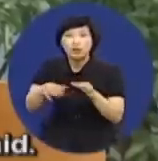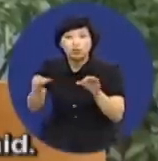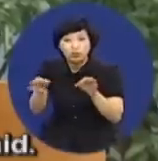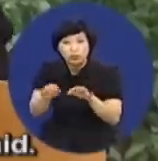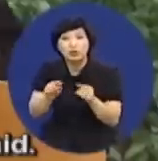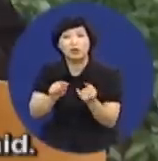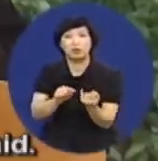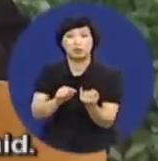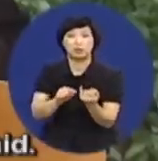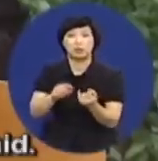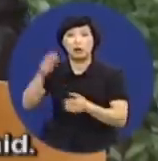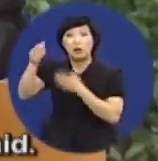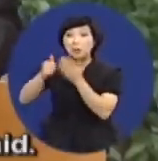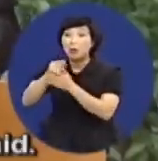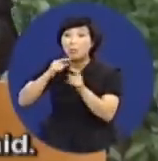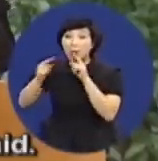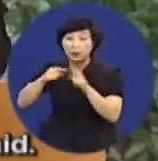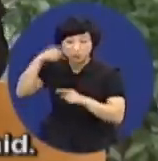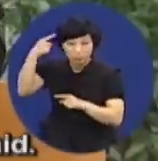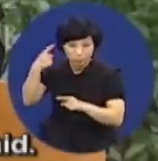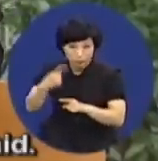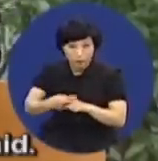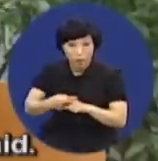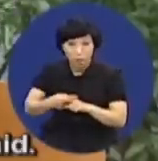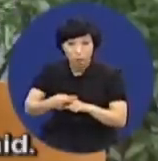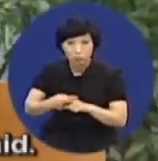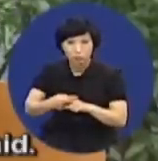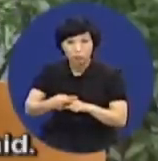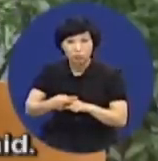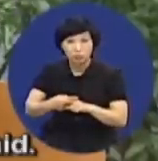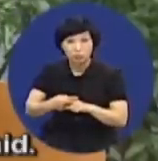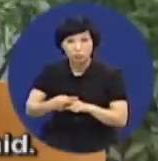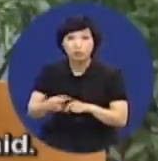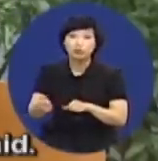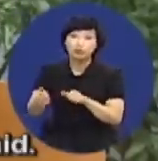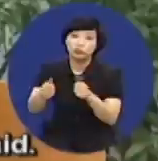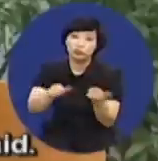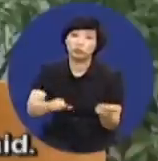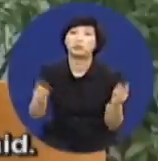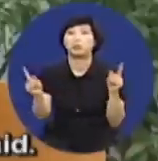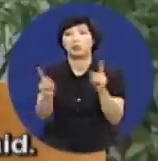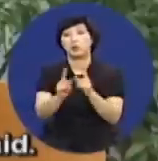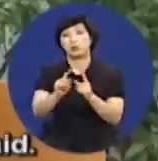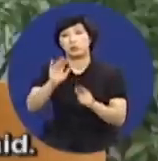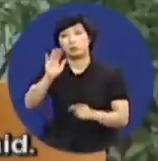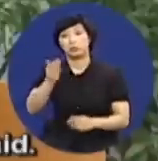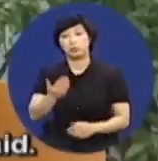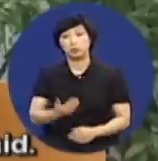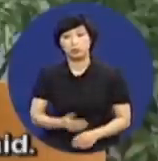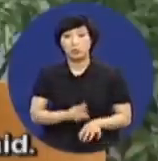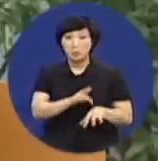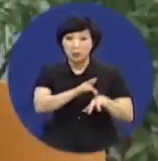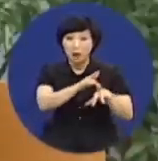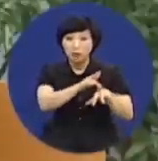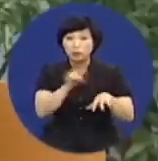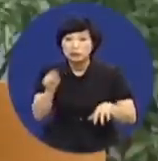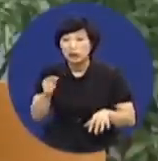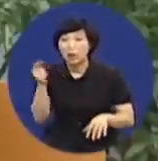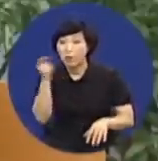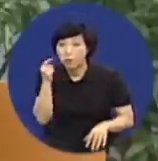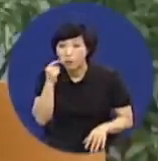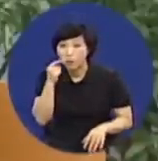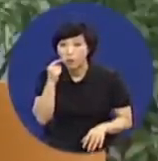間、神様の御言葉通り死が訪れました。その時にな